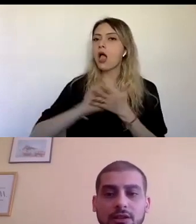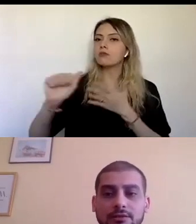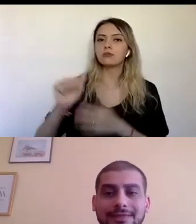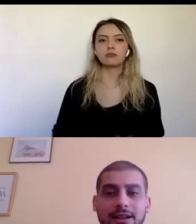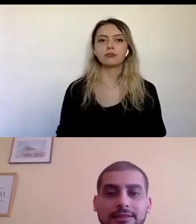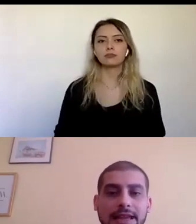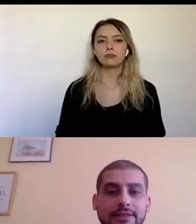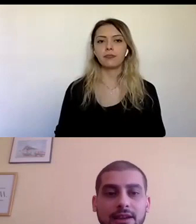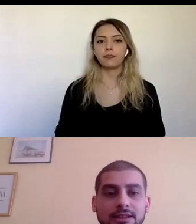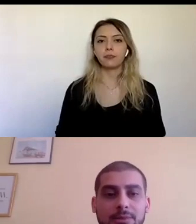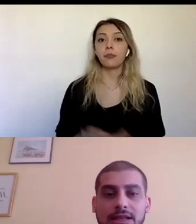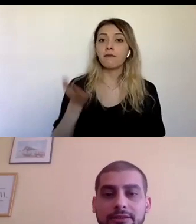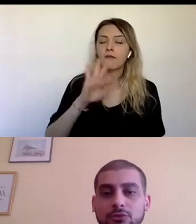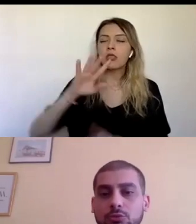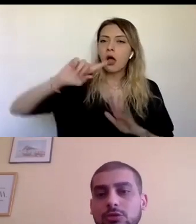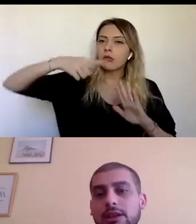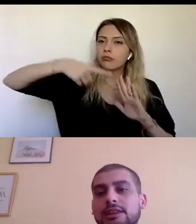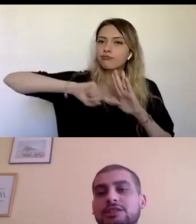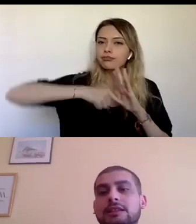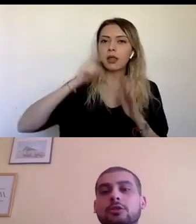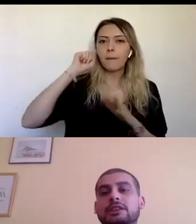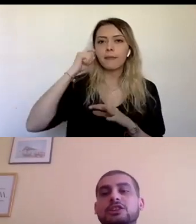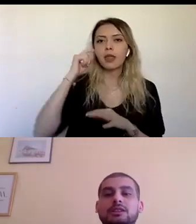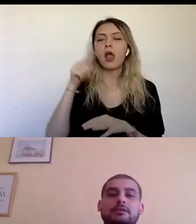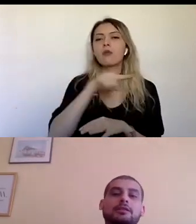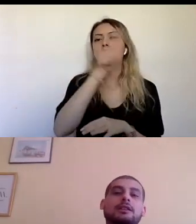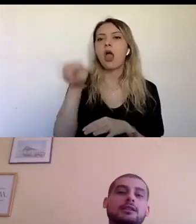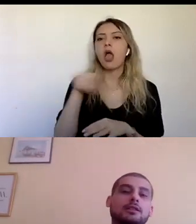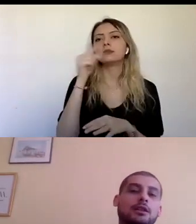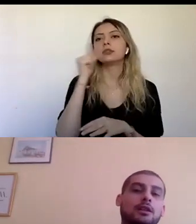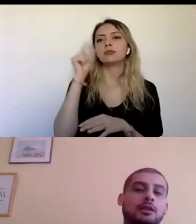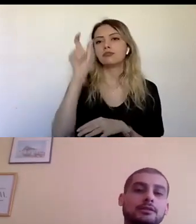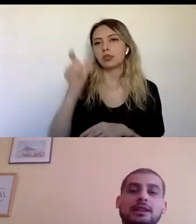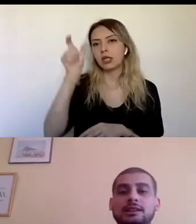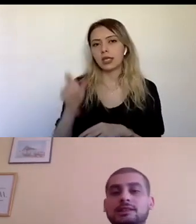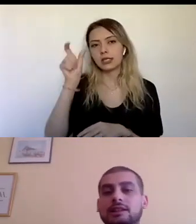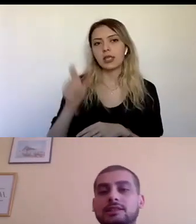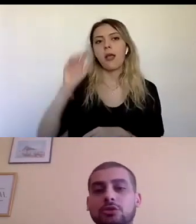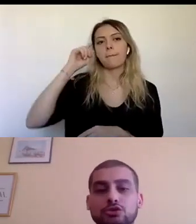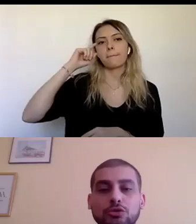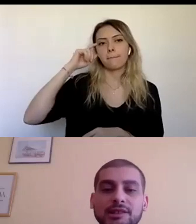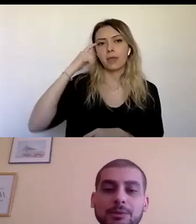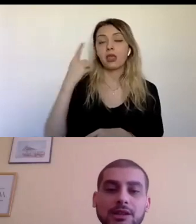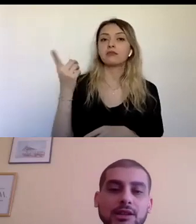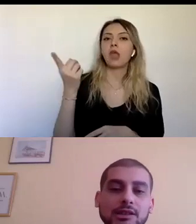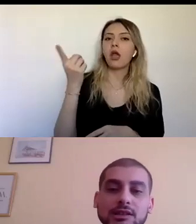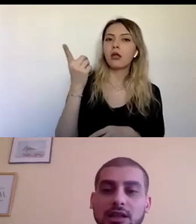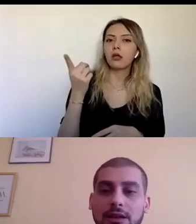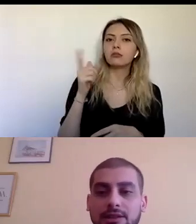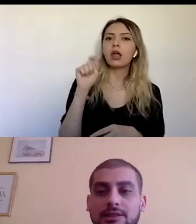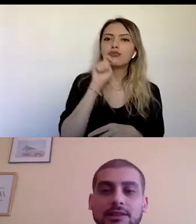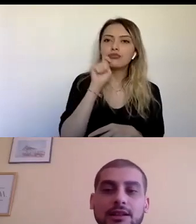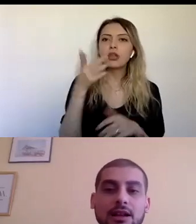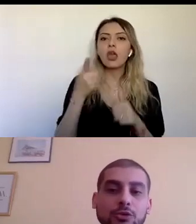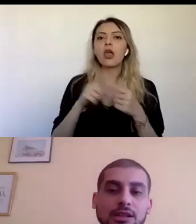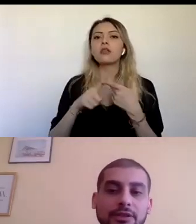Ayrıca daha diğer detaylı bilgilerin tümü kişisel olarak geçmektir. Dini, siyasi görüşü, mezhepi, kılık